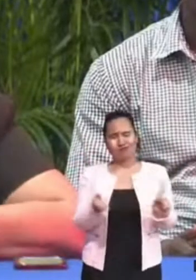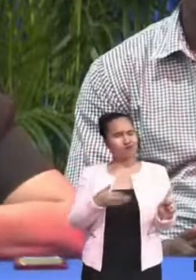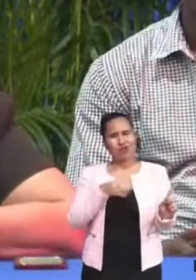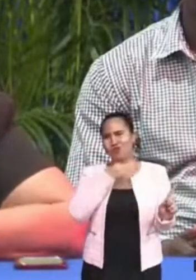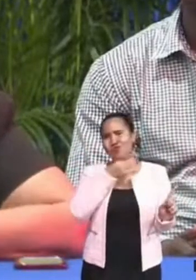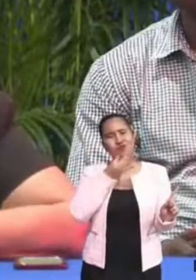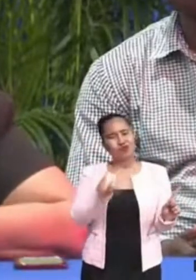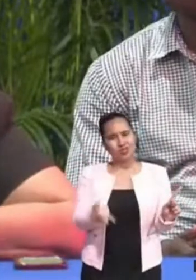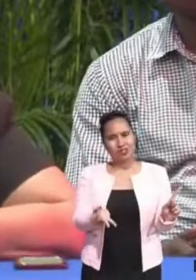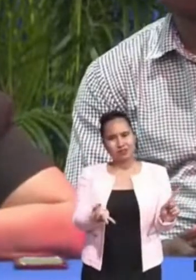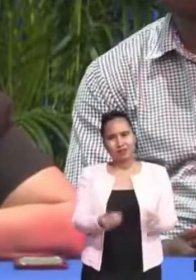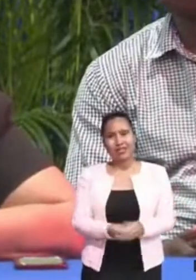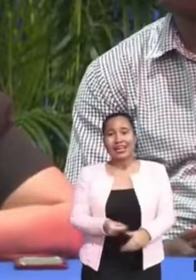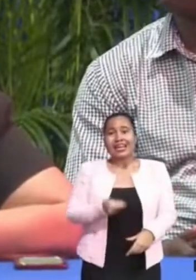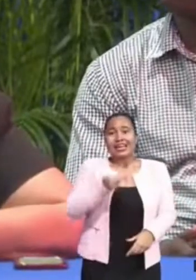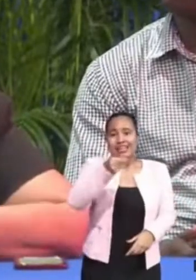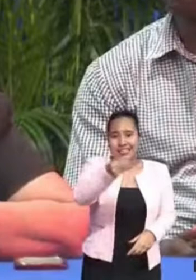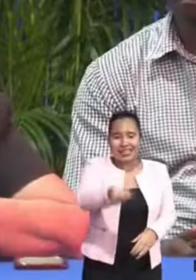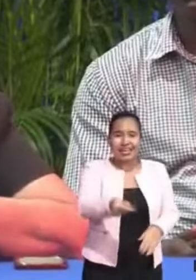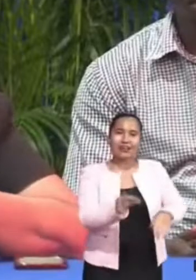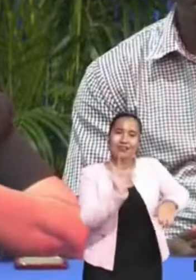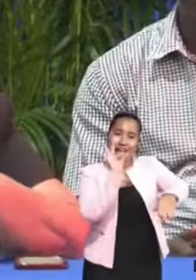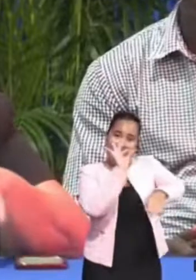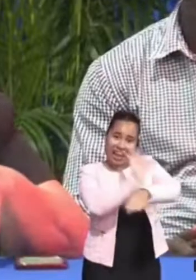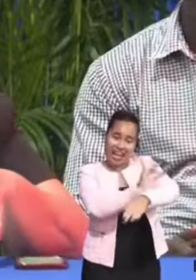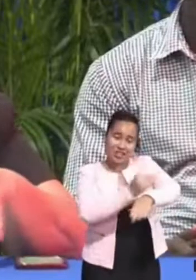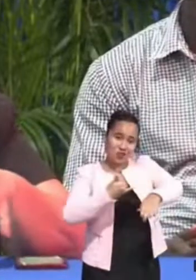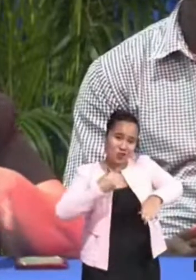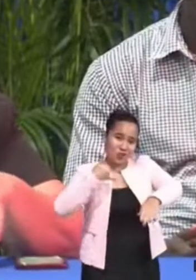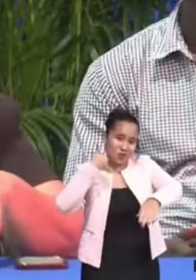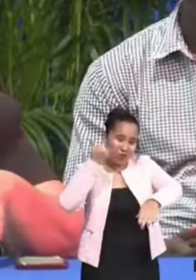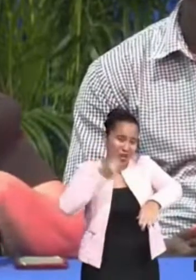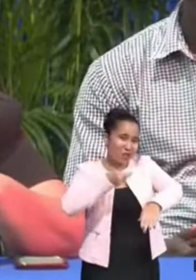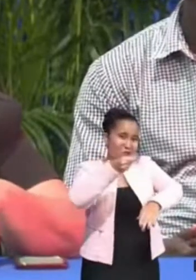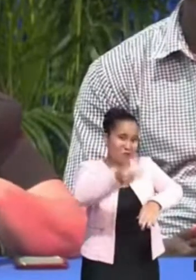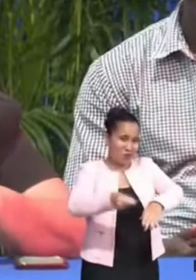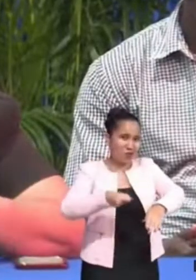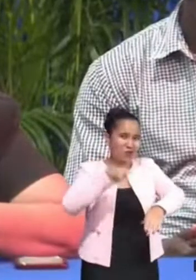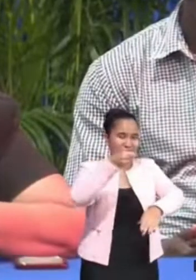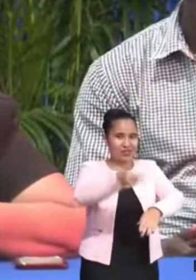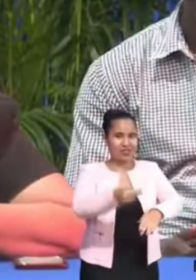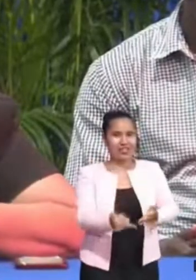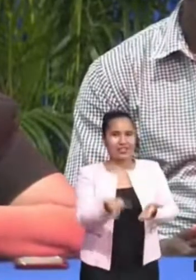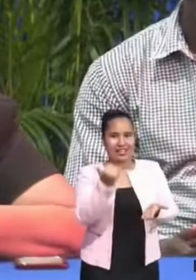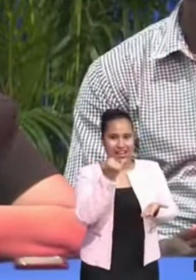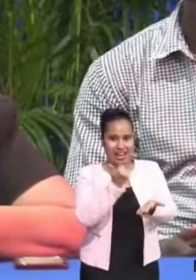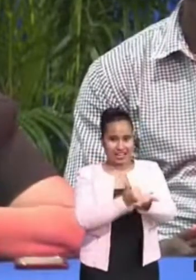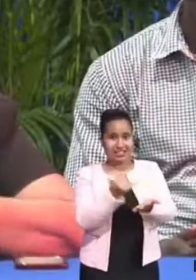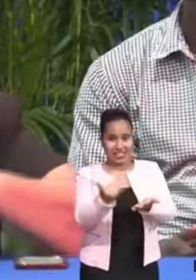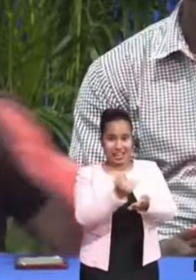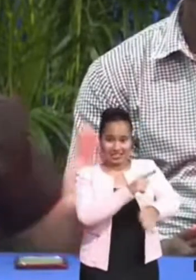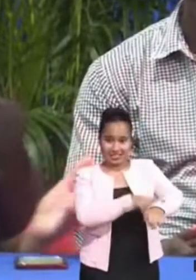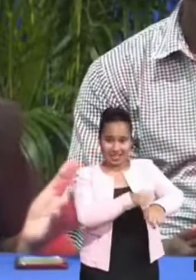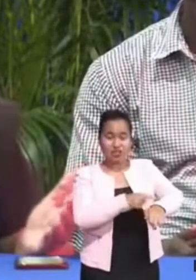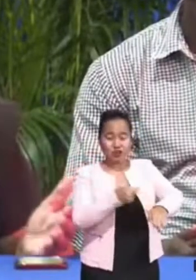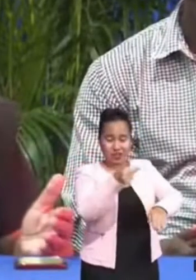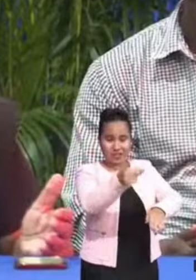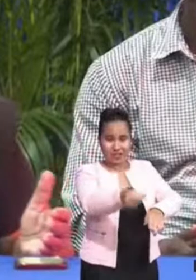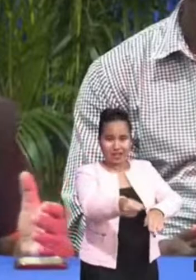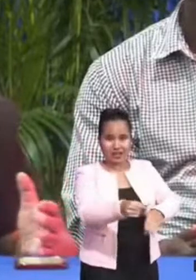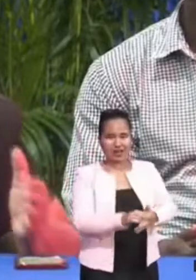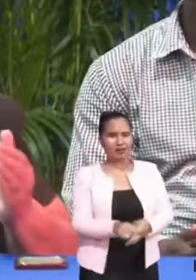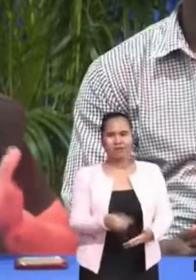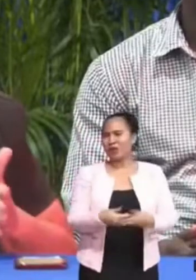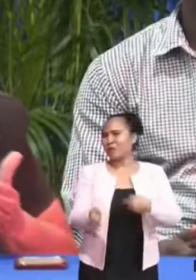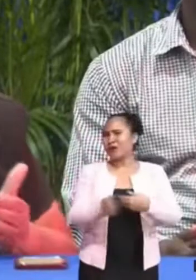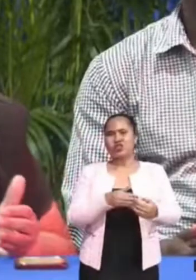de kinderen de stof nu zoveel mogelijk die ze eigenlijk in het laatste kwartaal zouden moeten krijgen. Op welke manier